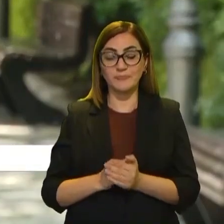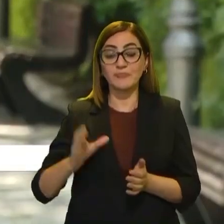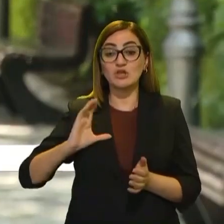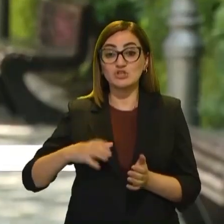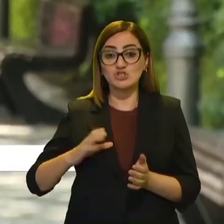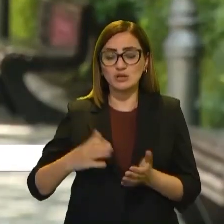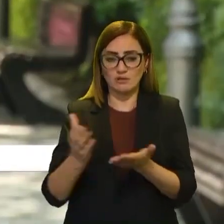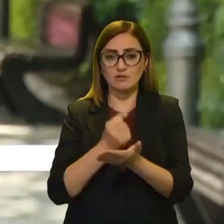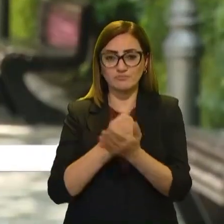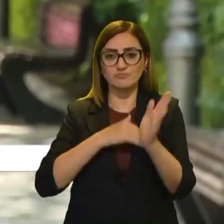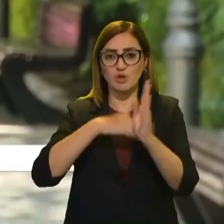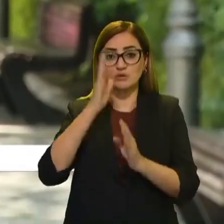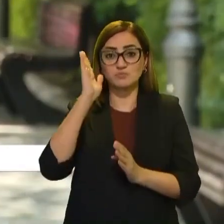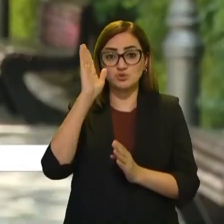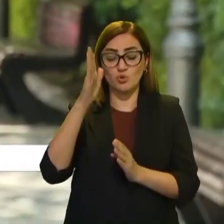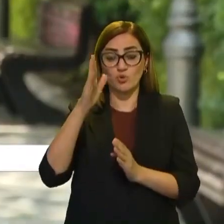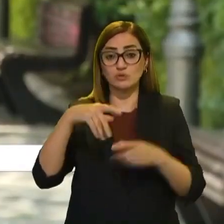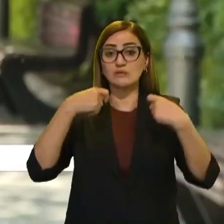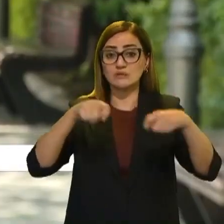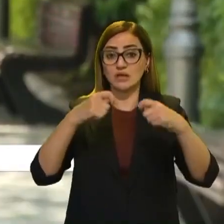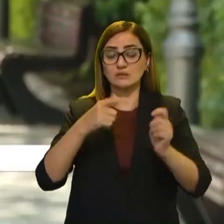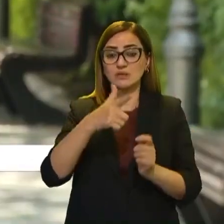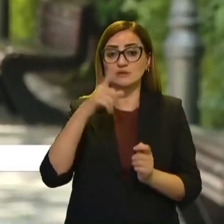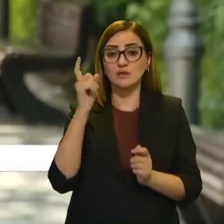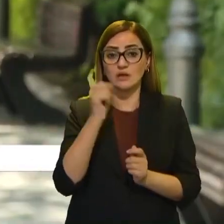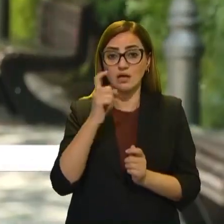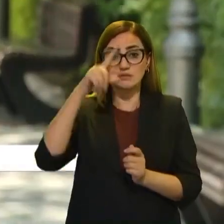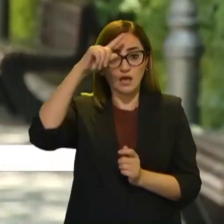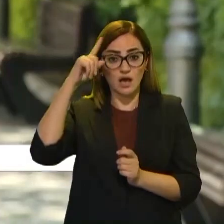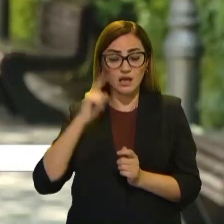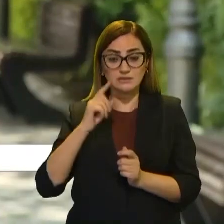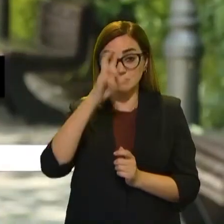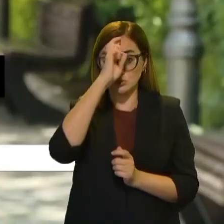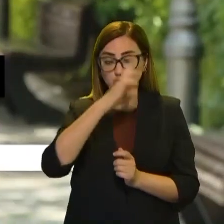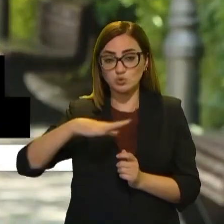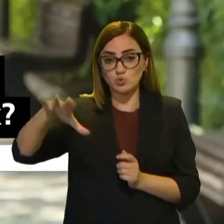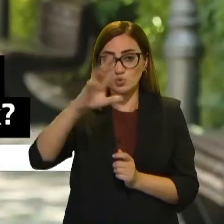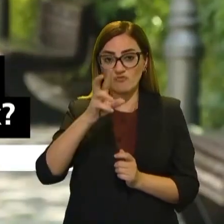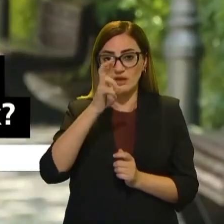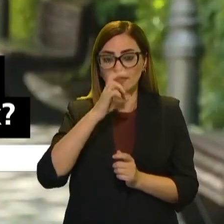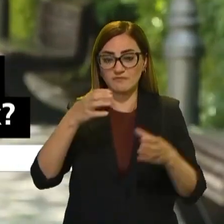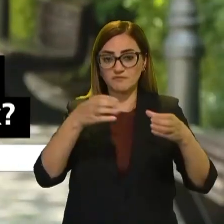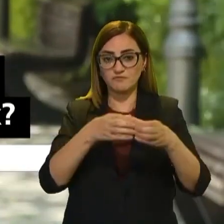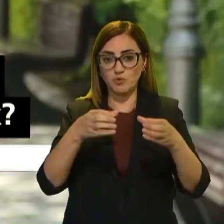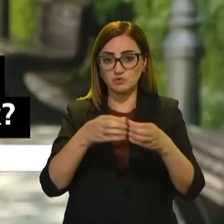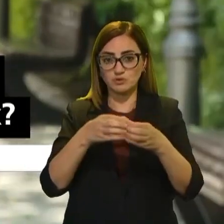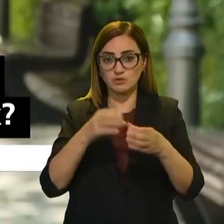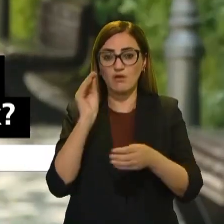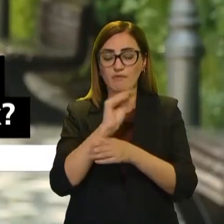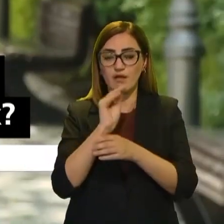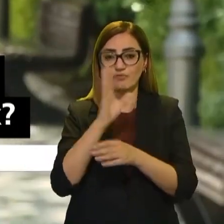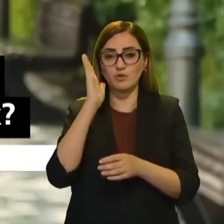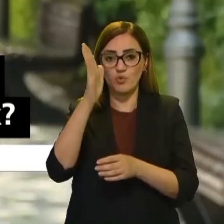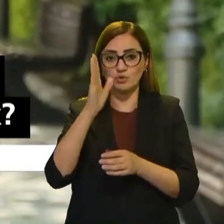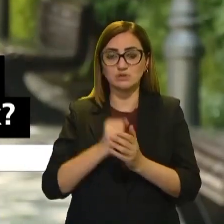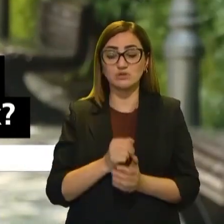gəlirlərini artırmış olacaq. Eyni zamanda da satılan qaz Azərbaycanda Dövlət Neft Fonduna əlavə vəsait gətirmiş olacaq. Həm də nəzərə alsaq